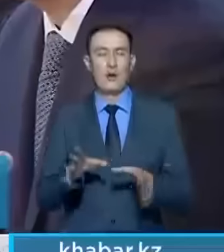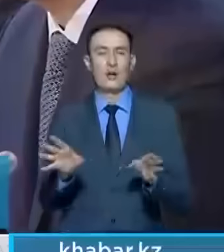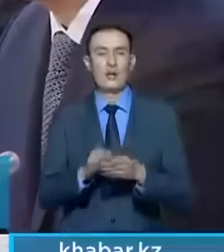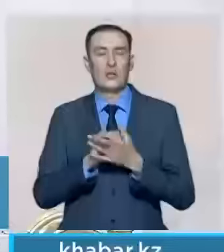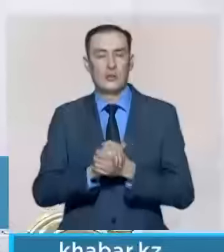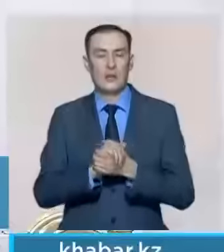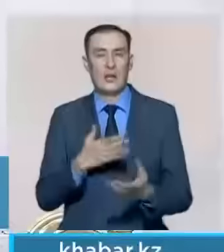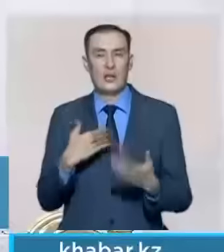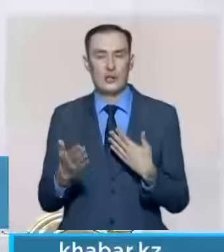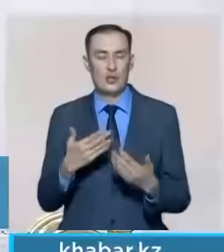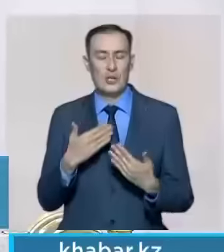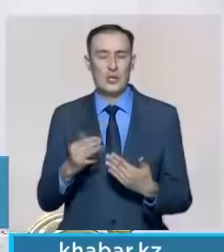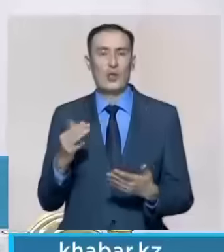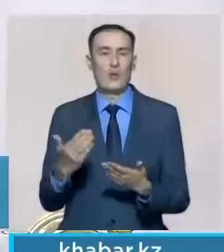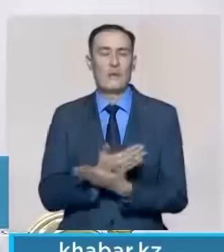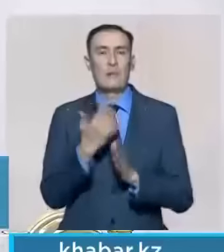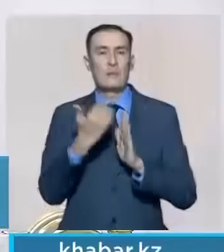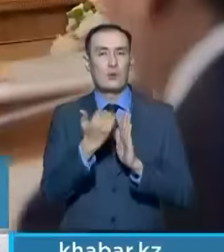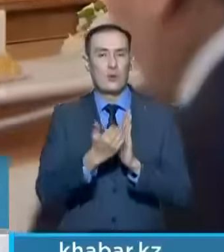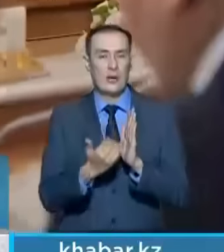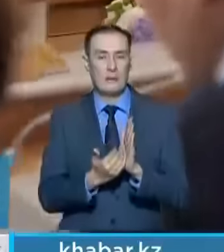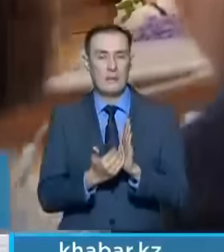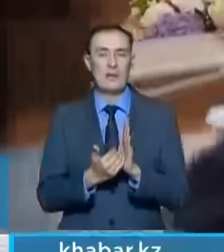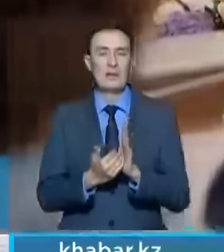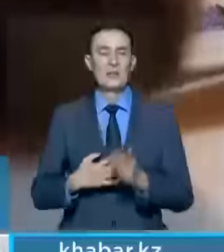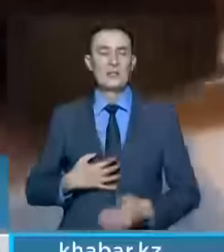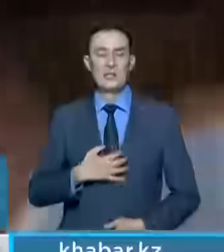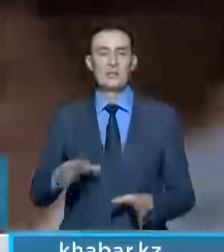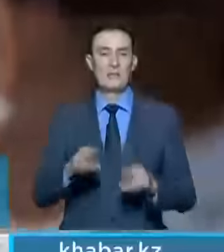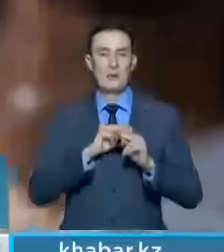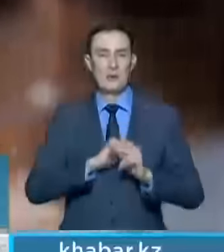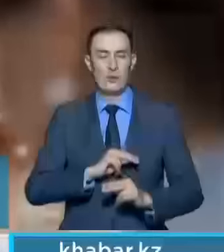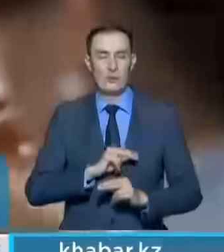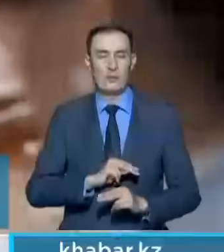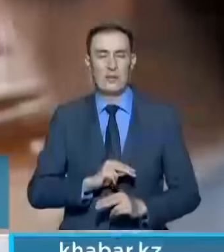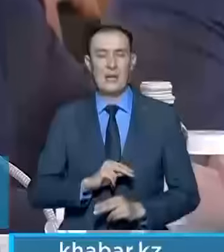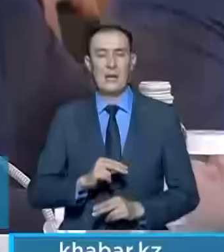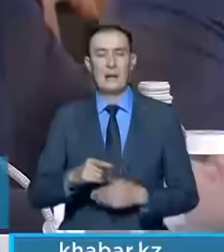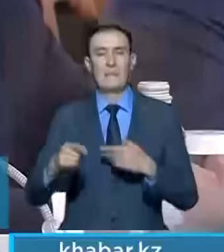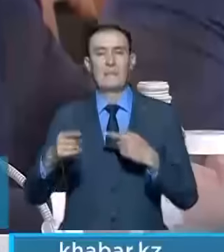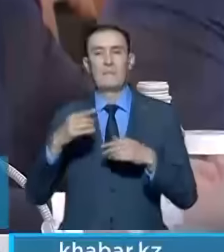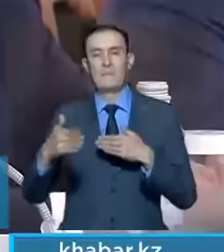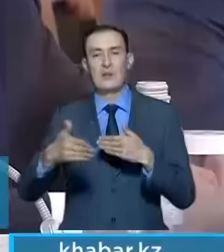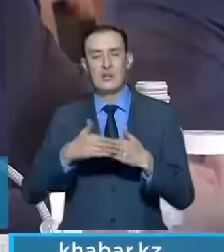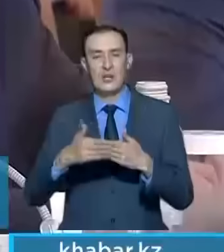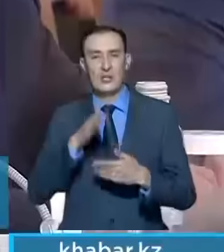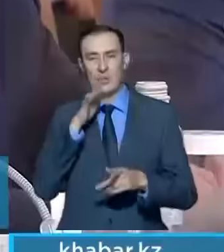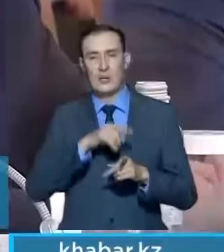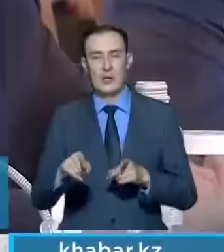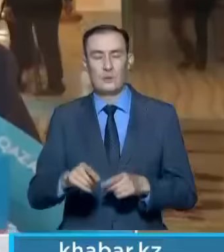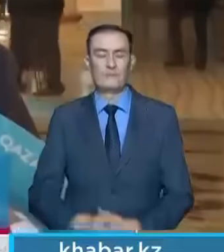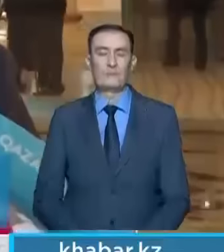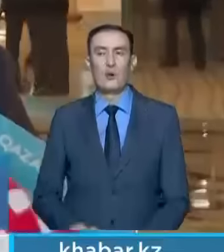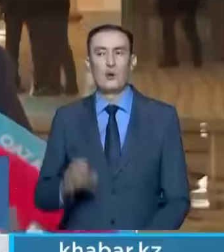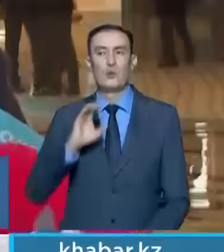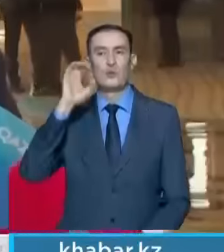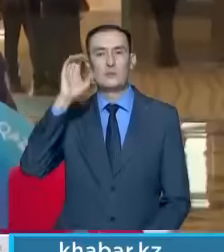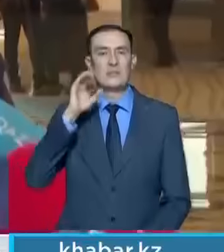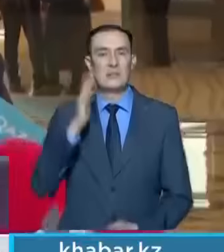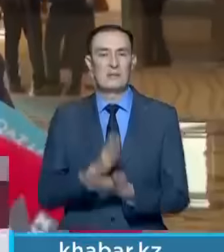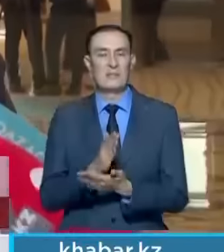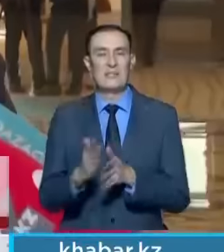союзнических отношениях и новой программе стратегического партнерства на ближайшую декаду. Узбекистан находится на